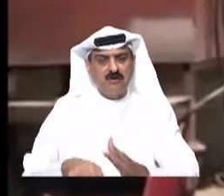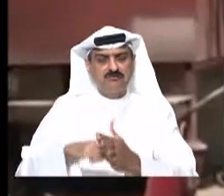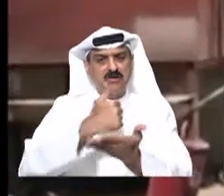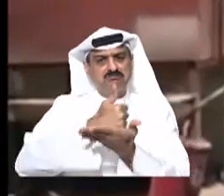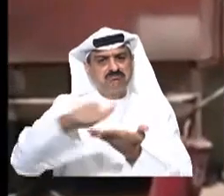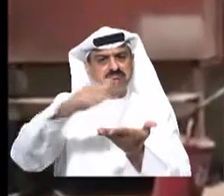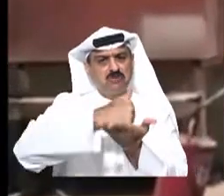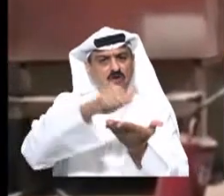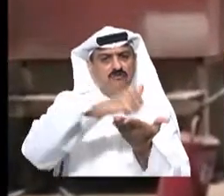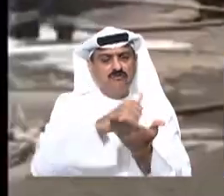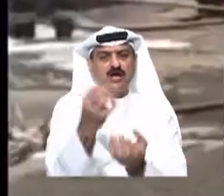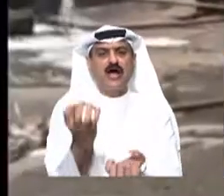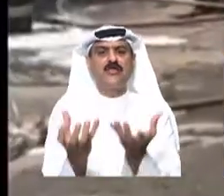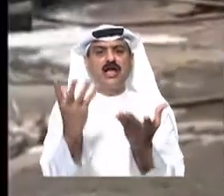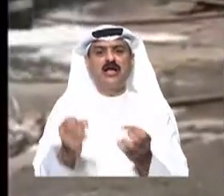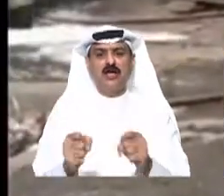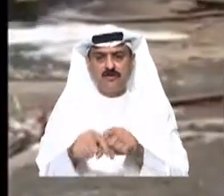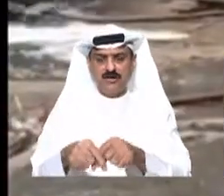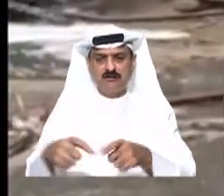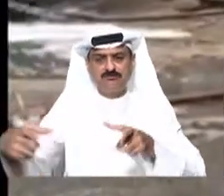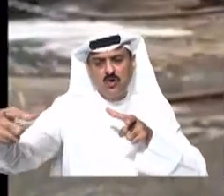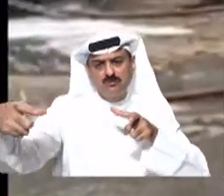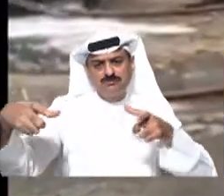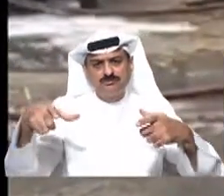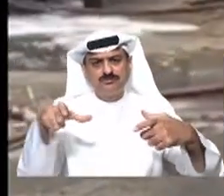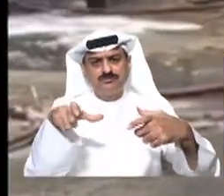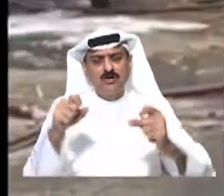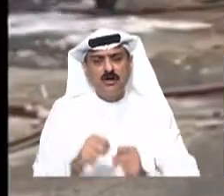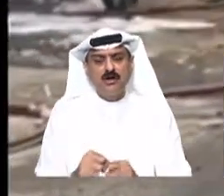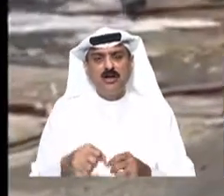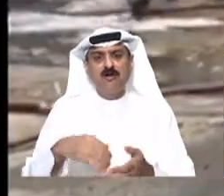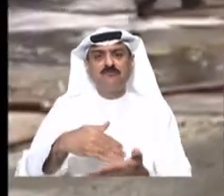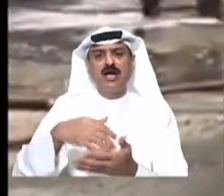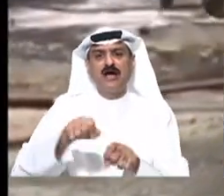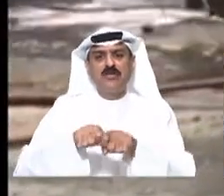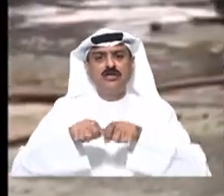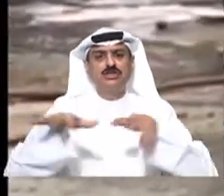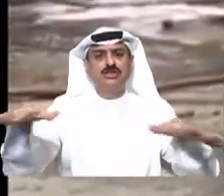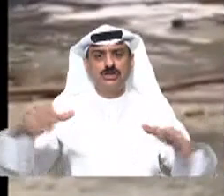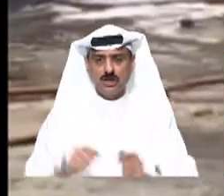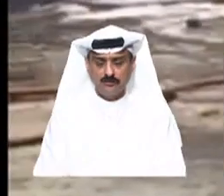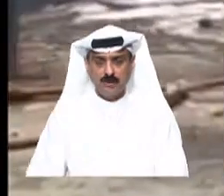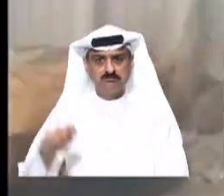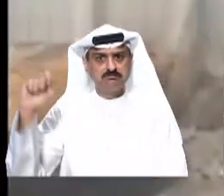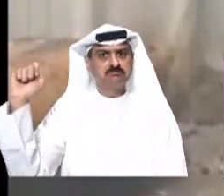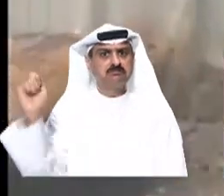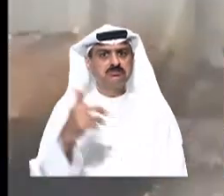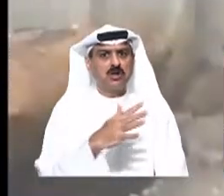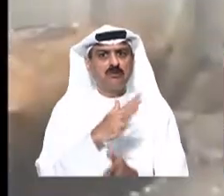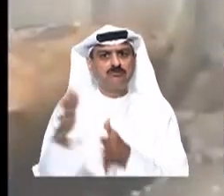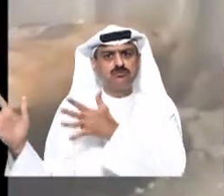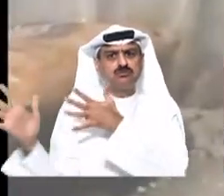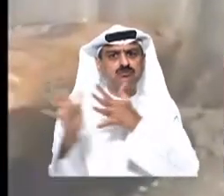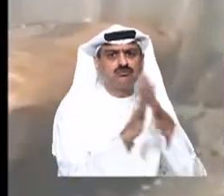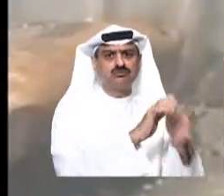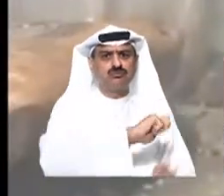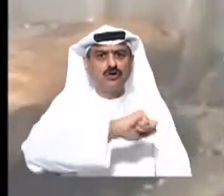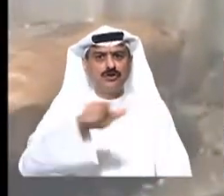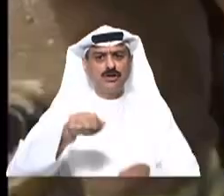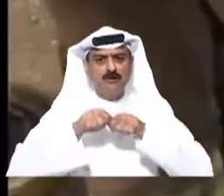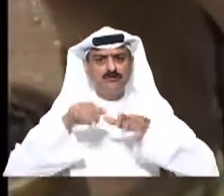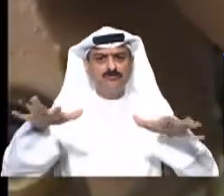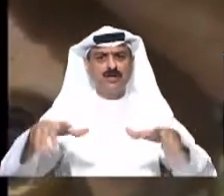الحريق وتطويقه لعدم امتداده إلى باقي المخازن المجاورة بسبب سرعة الرياح التي كانت تشكل خطورة